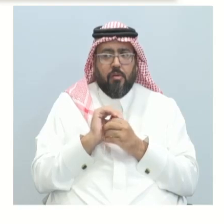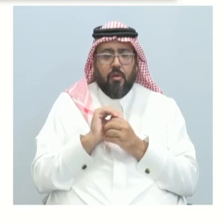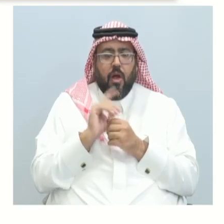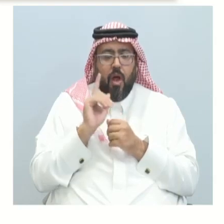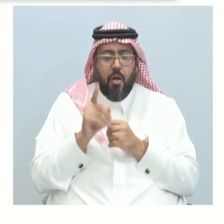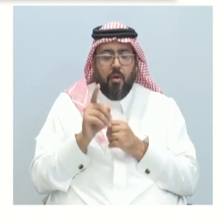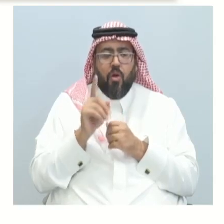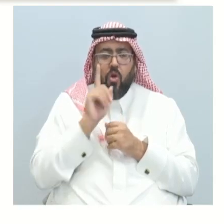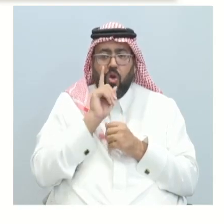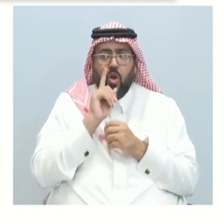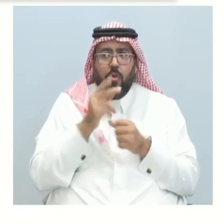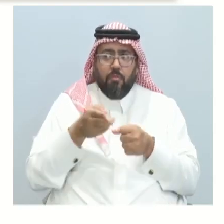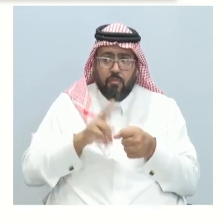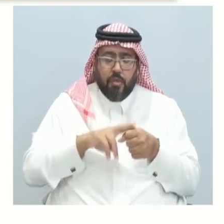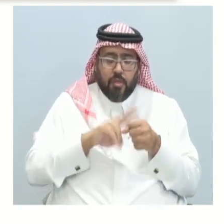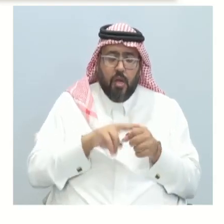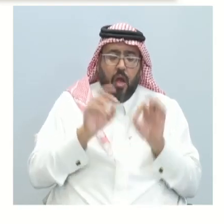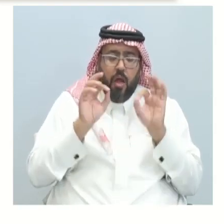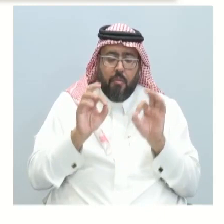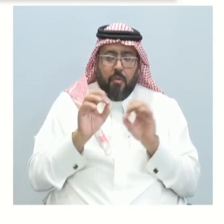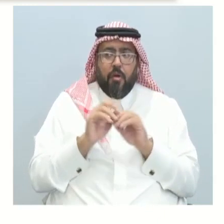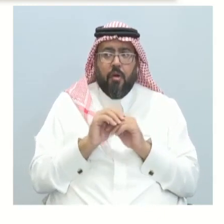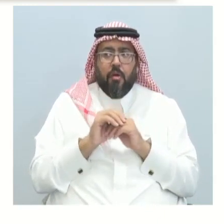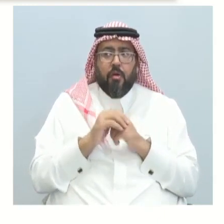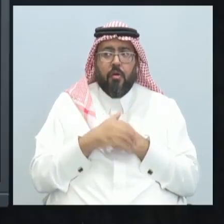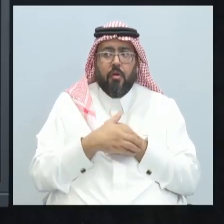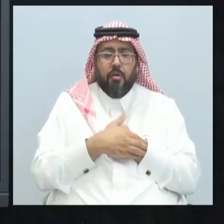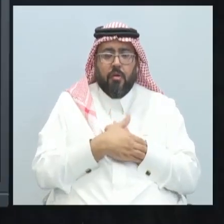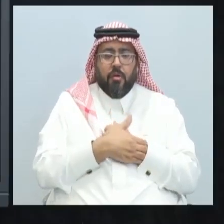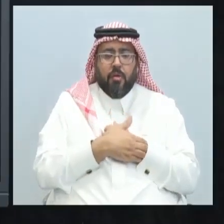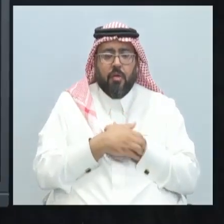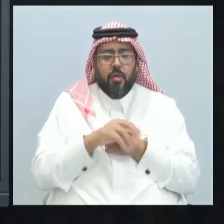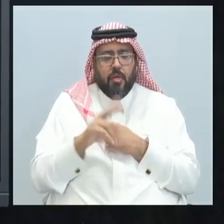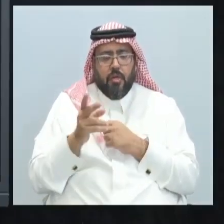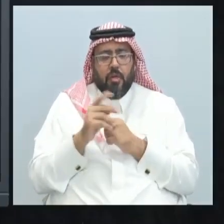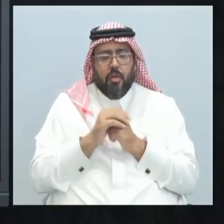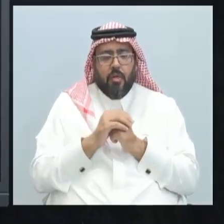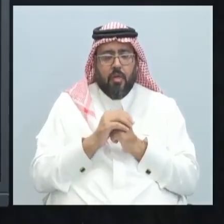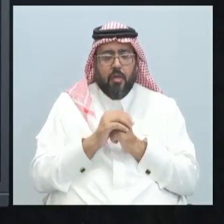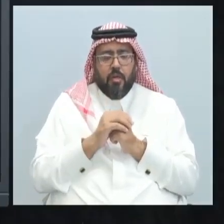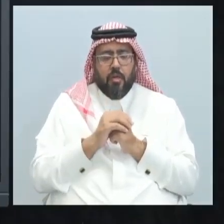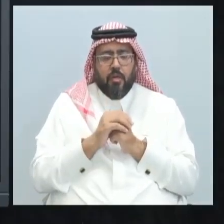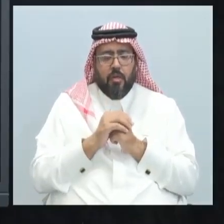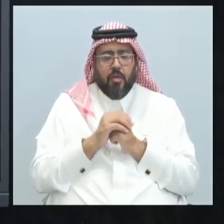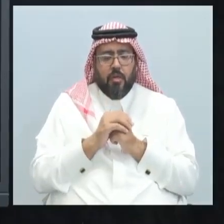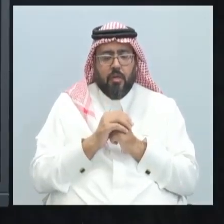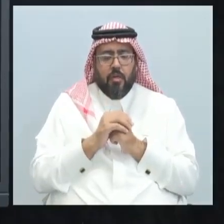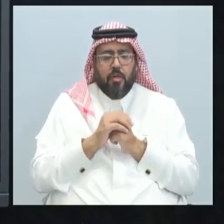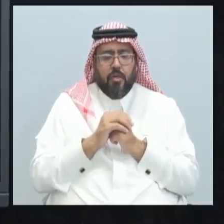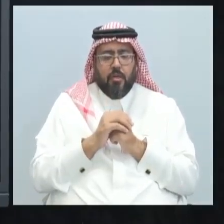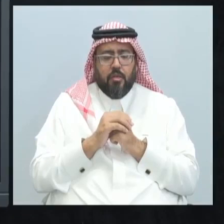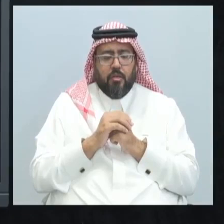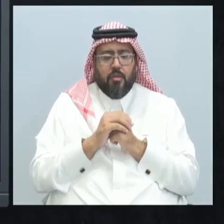امر الام وكرر الامر ببرها بعكس بعكس الاب لغلبه المسامحه